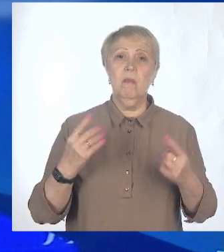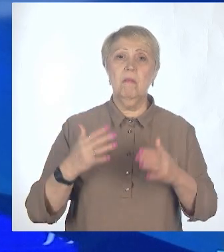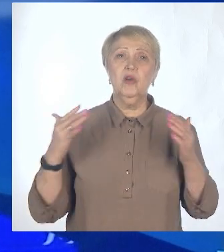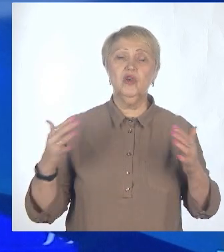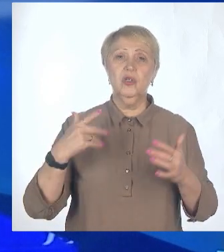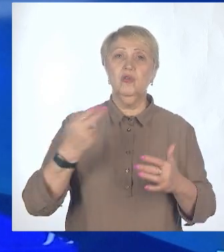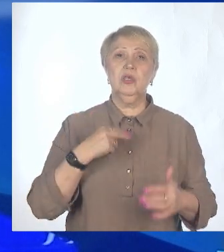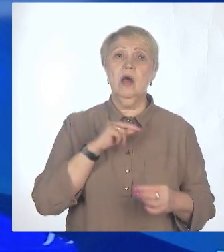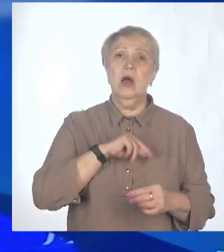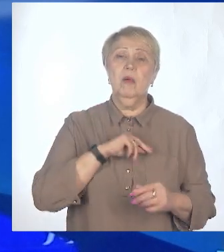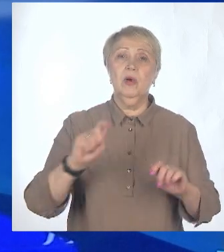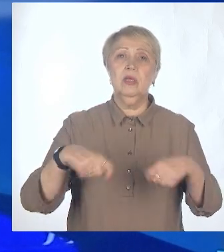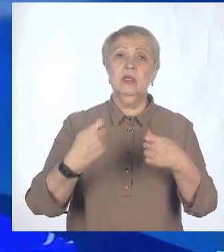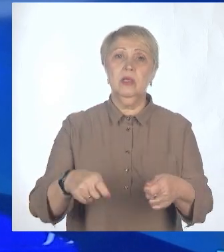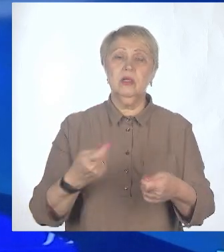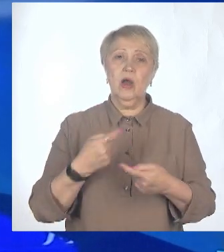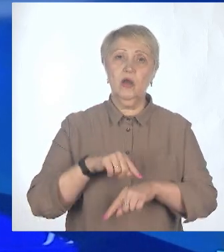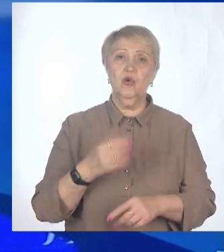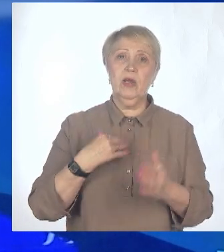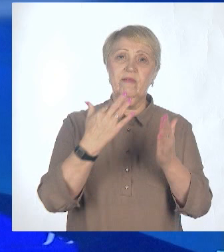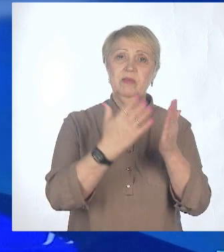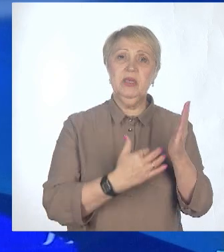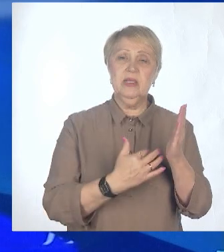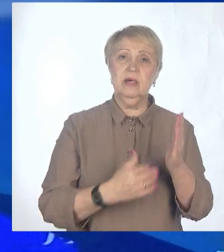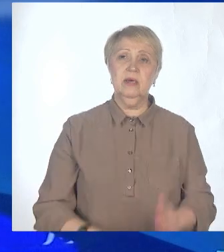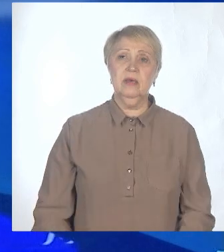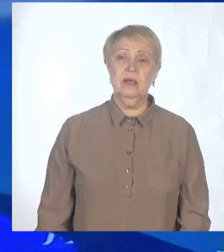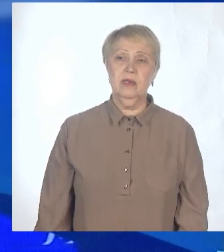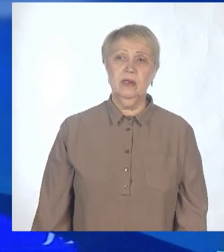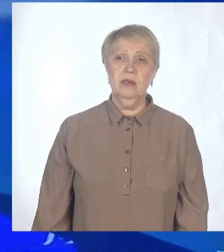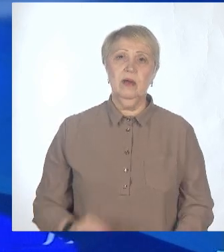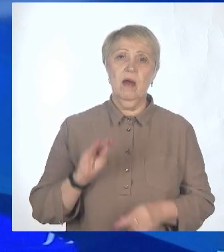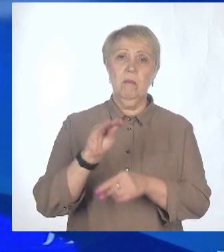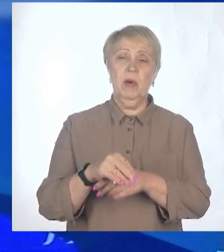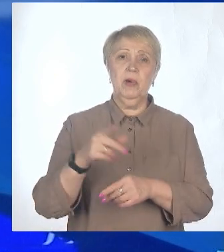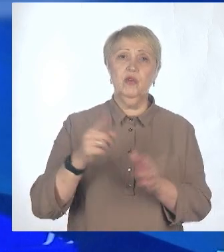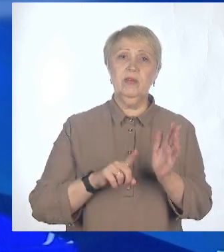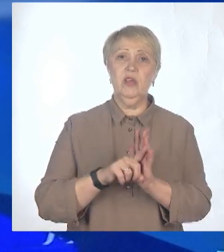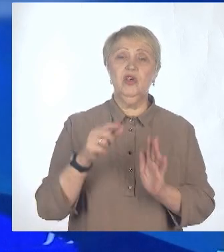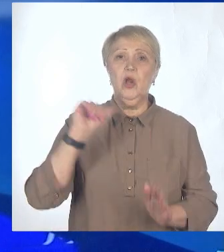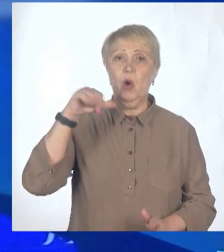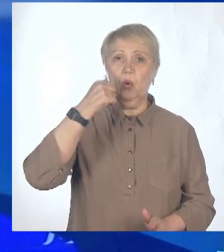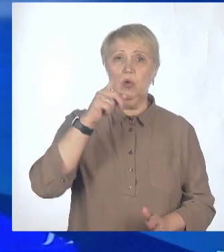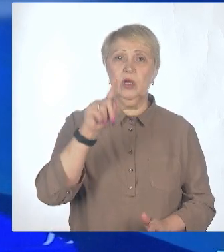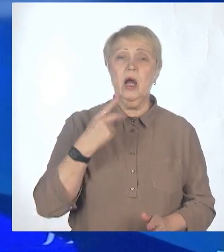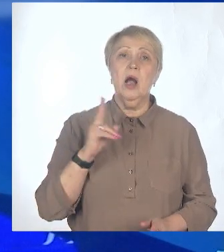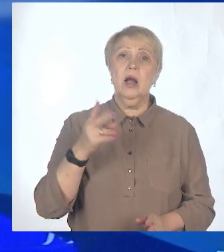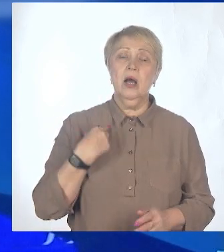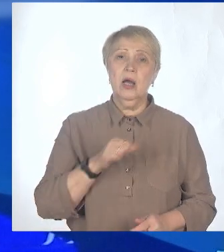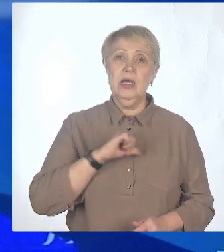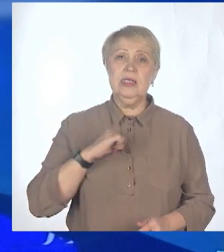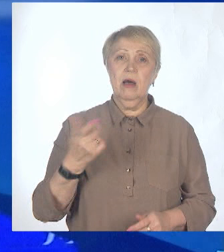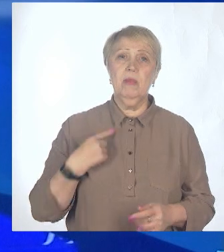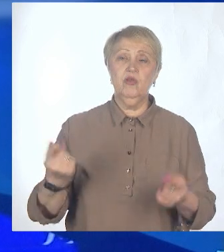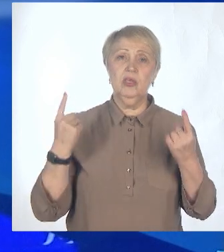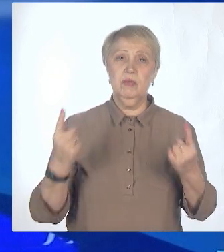работодатели, которые, кстати, в список, в рейтинг ХХРУ попадали вот в начале года, который был как самые масштабные, там очень много